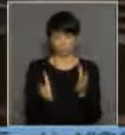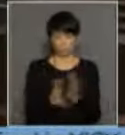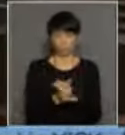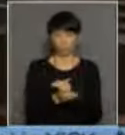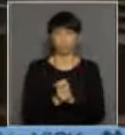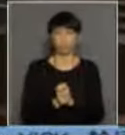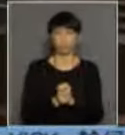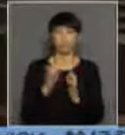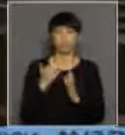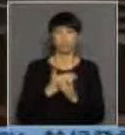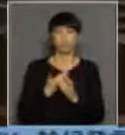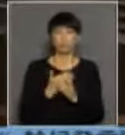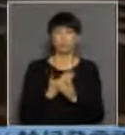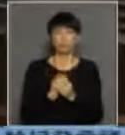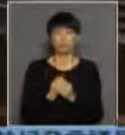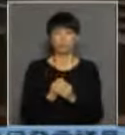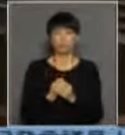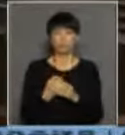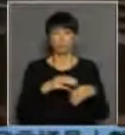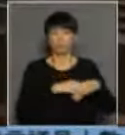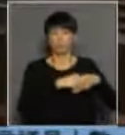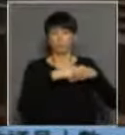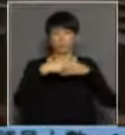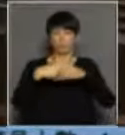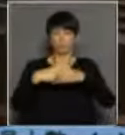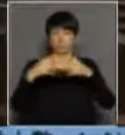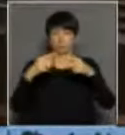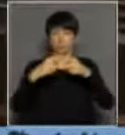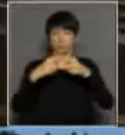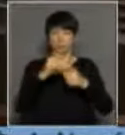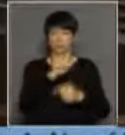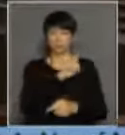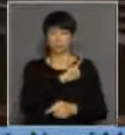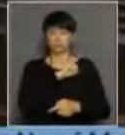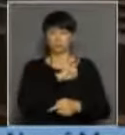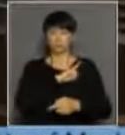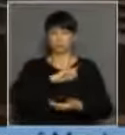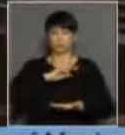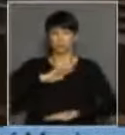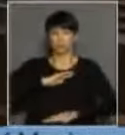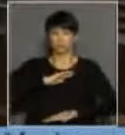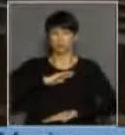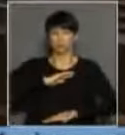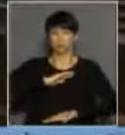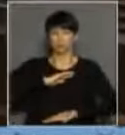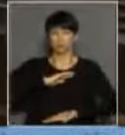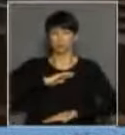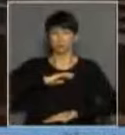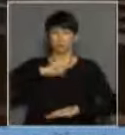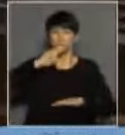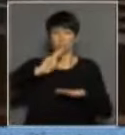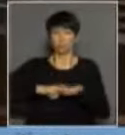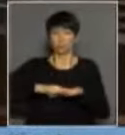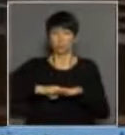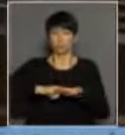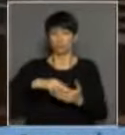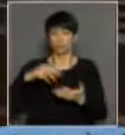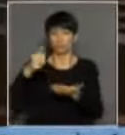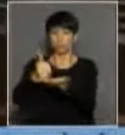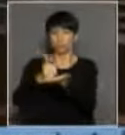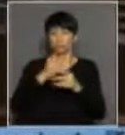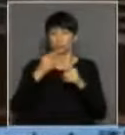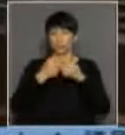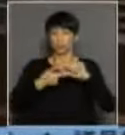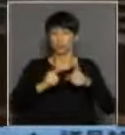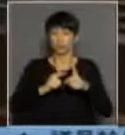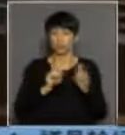由於我們的領導人本身的個人的誠信、品格、用人的方式、處